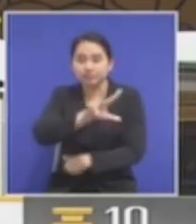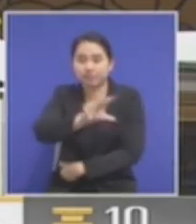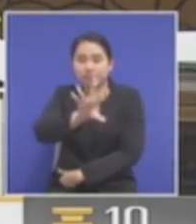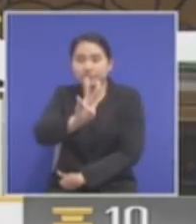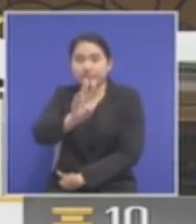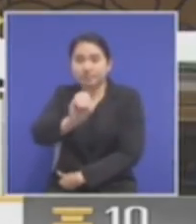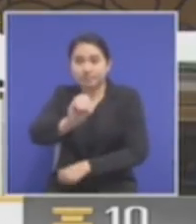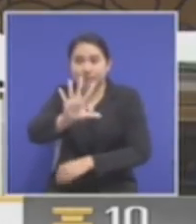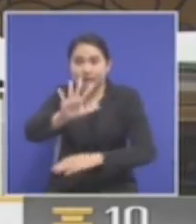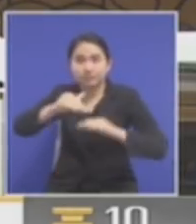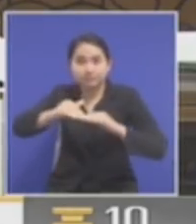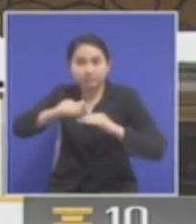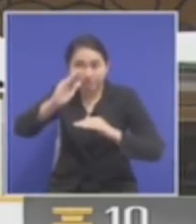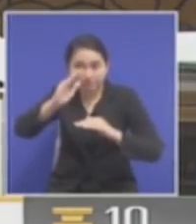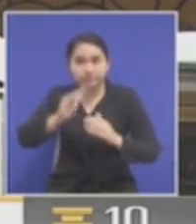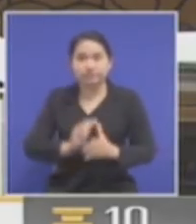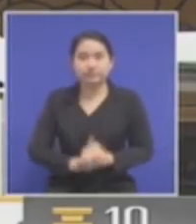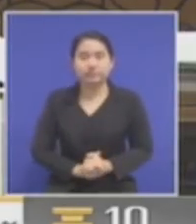ผลการลงคะแนนของ